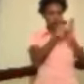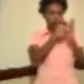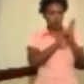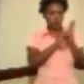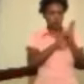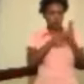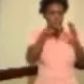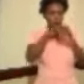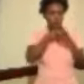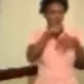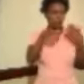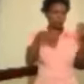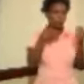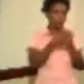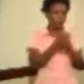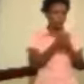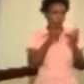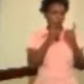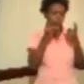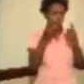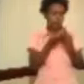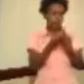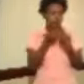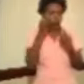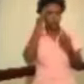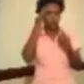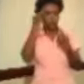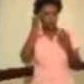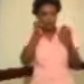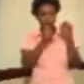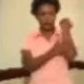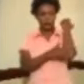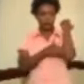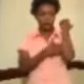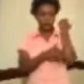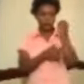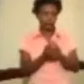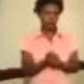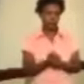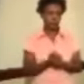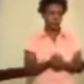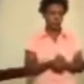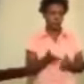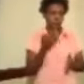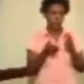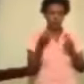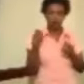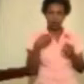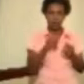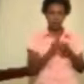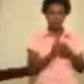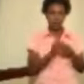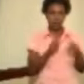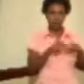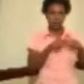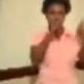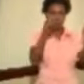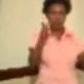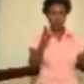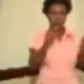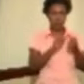toute parcelle territoire pays d'Haïti. Madame Maniga, s'il vous plaît. C'est évident que nous avons un système qui est très concentré. La République